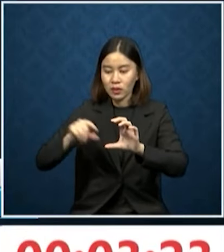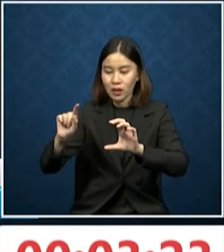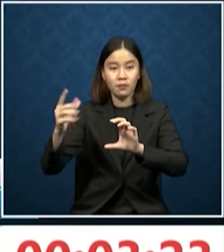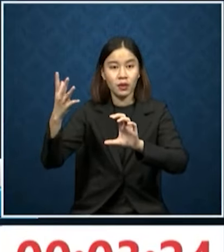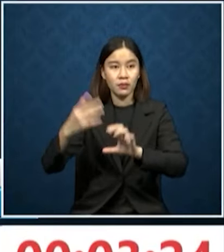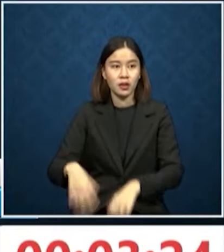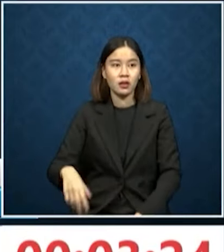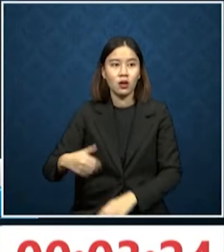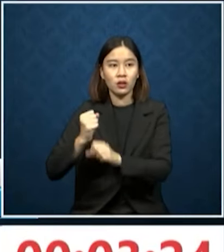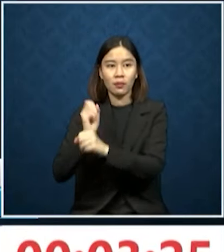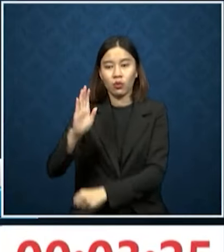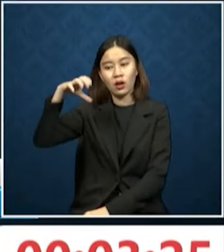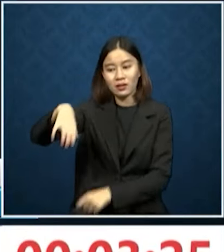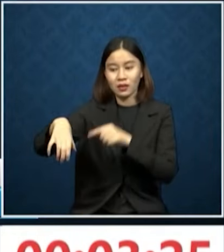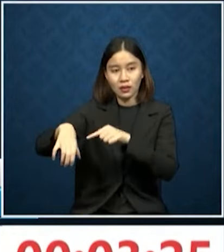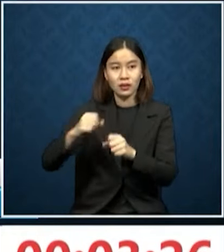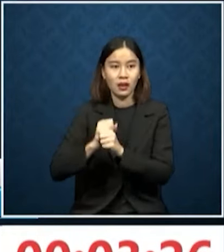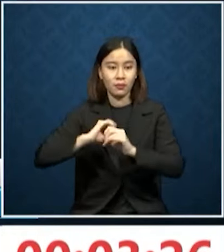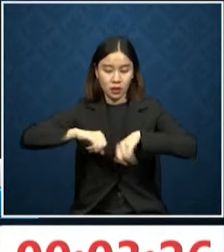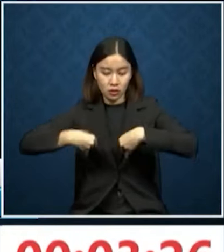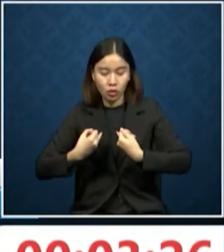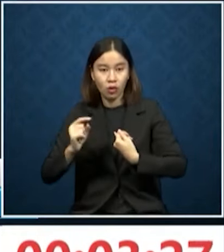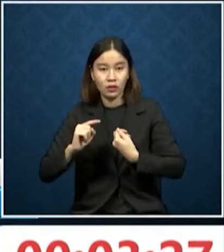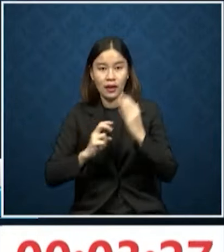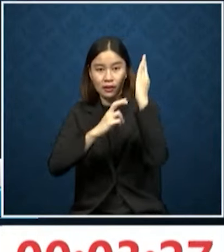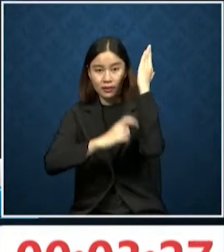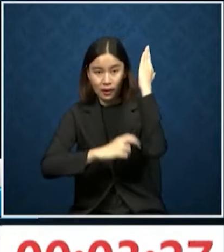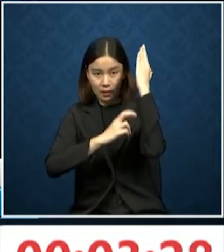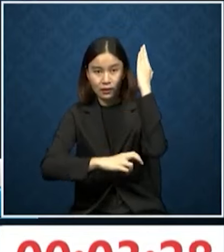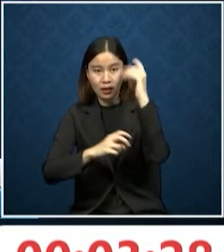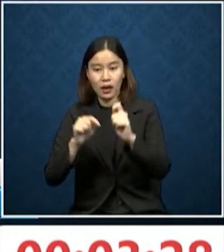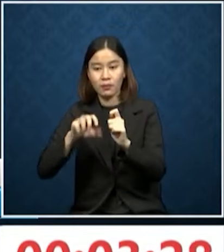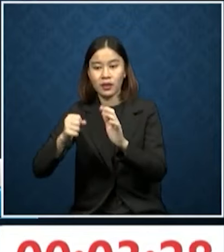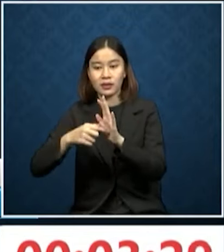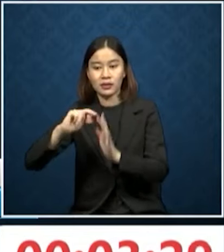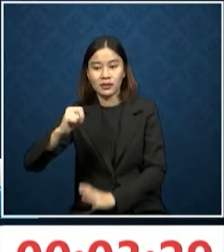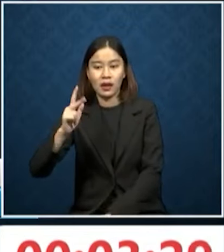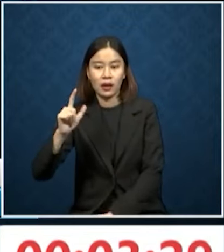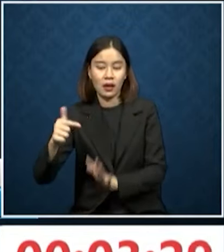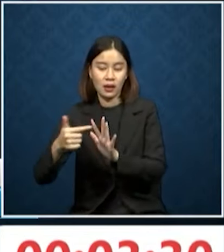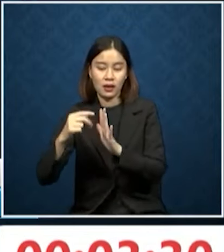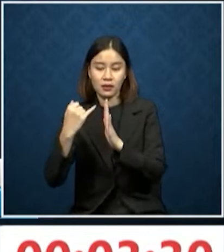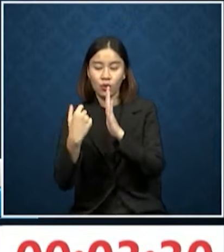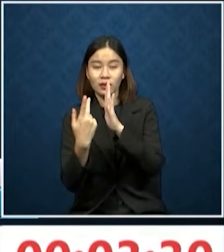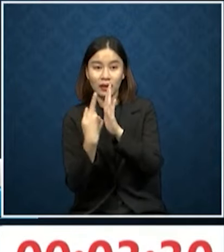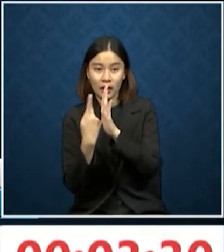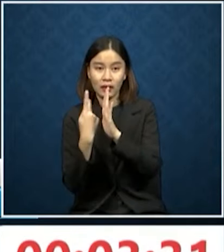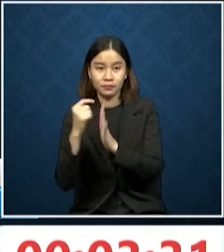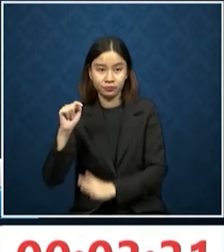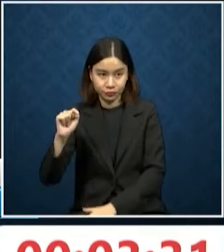นิติพงษ์การยางเป็นผู้ประกอบการยางพาราอำเภอสังขละบุรีจังหวัดกาญจนบุ